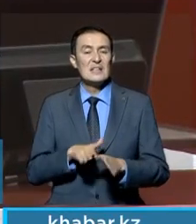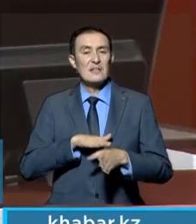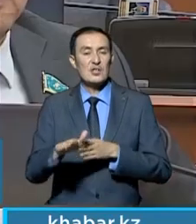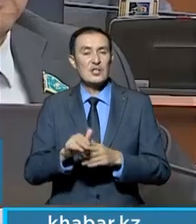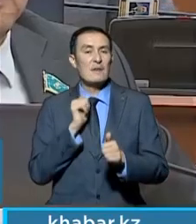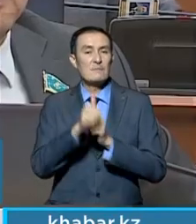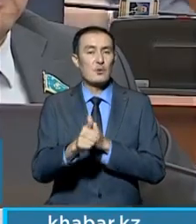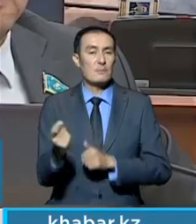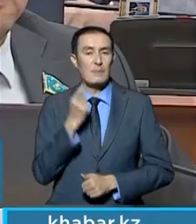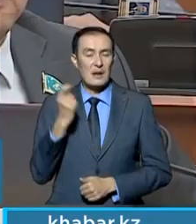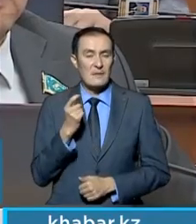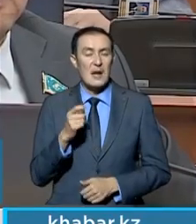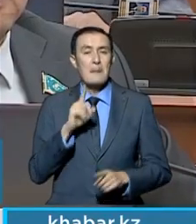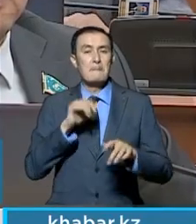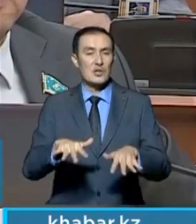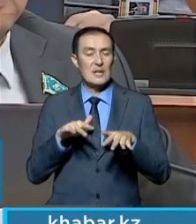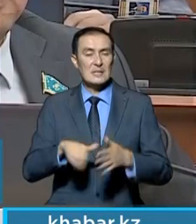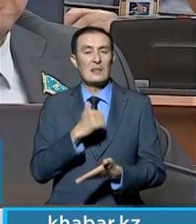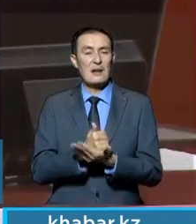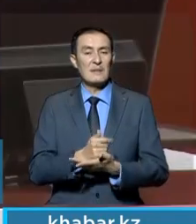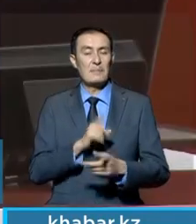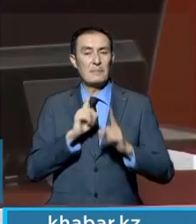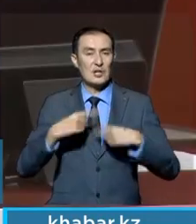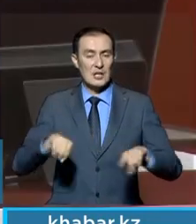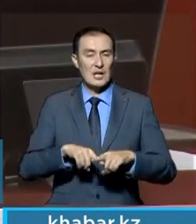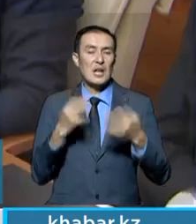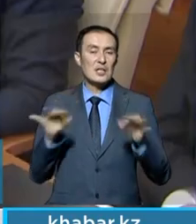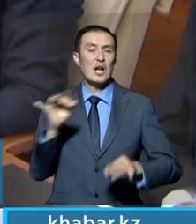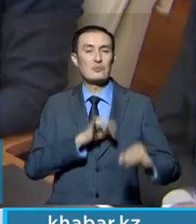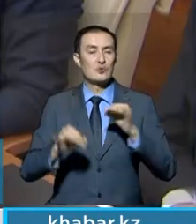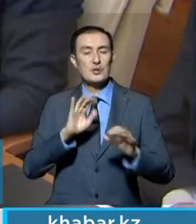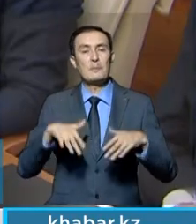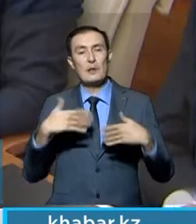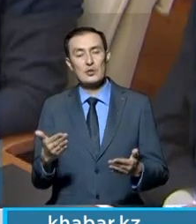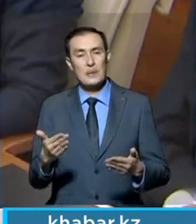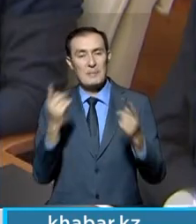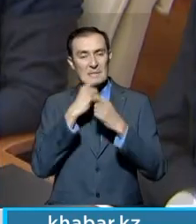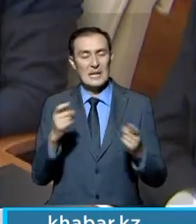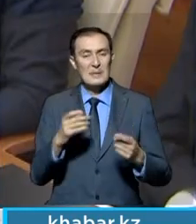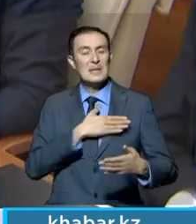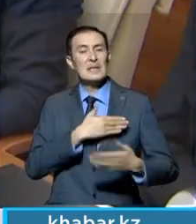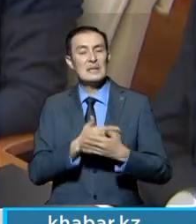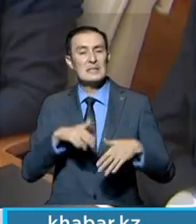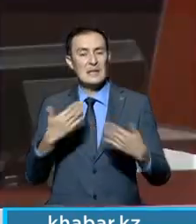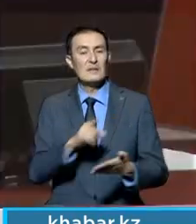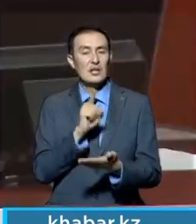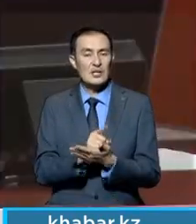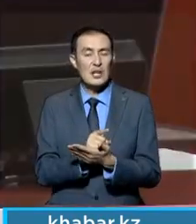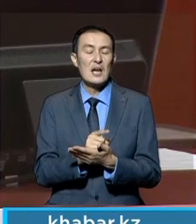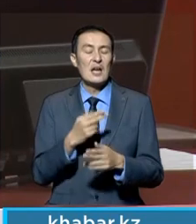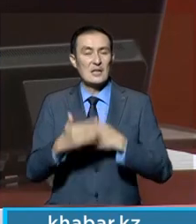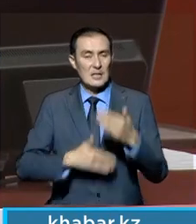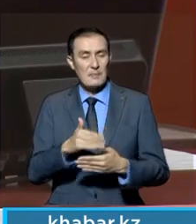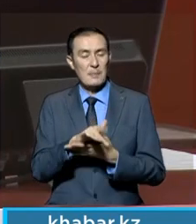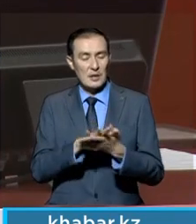экономический прорыв. Мажилис становится главной диалоговой площадкой, где открыто обсуждаются все предложенные в послании инициативы. Мы должны не сбавлять этот темп